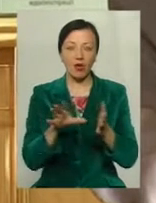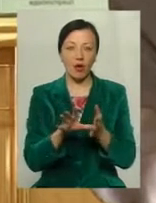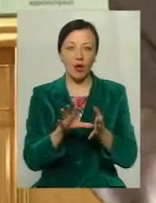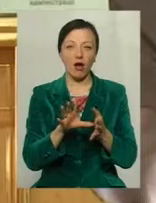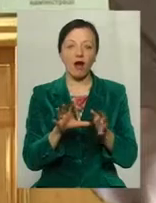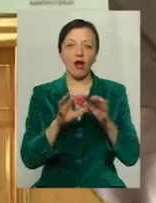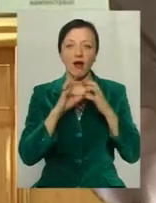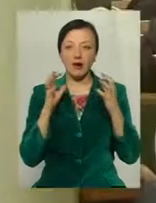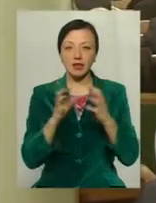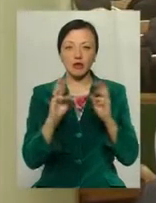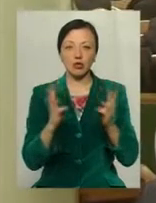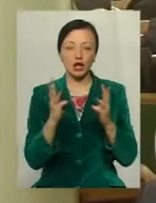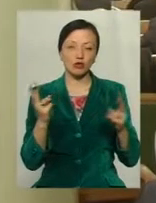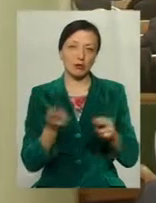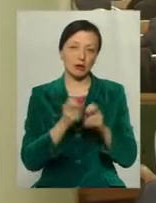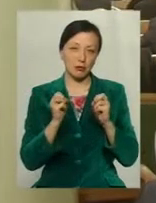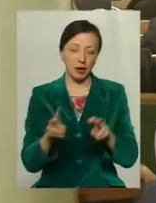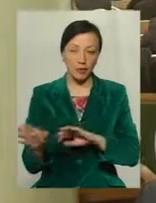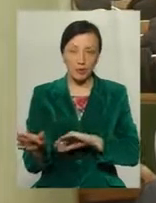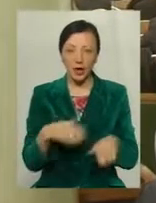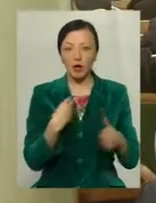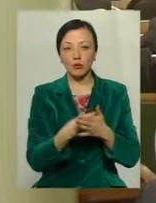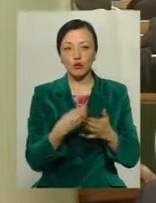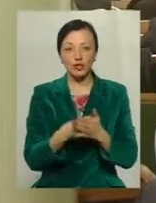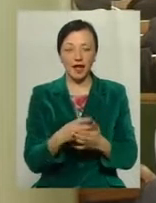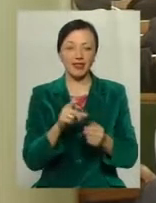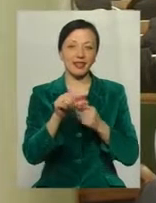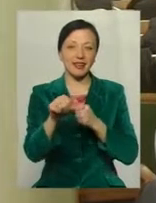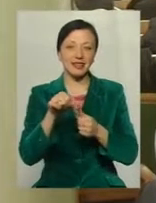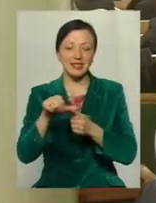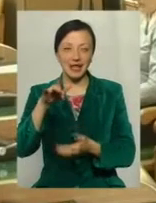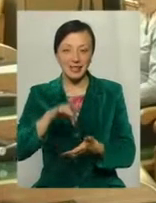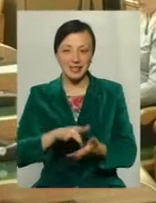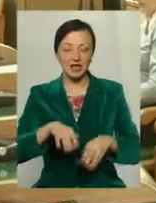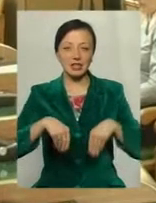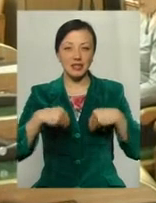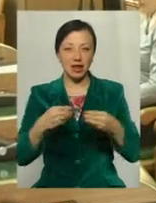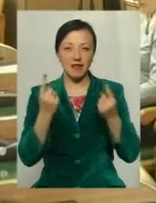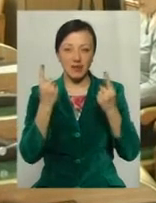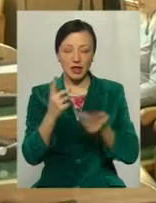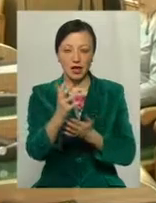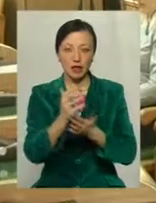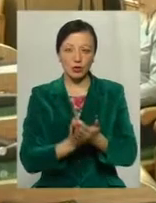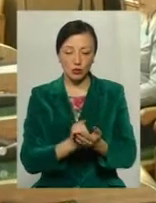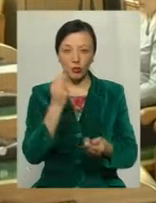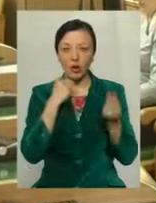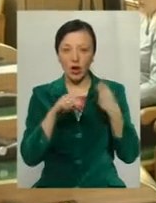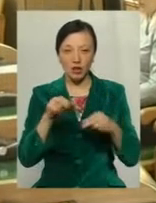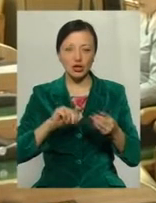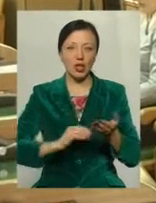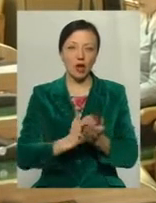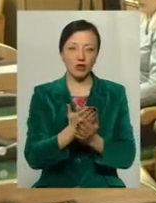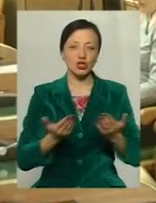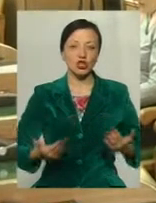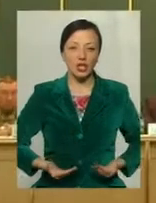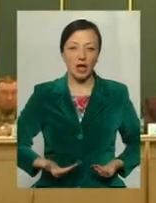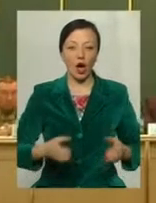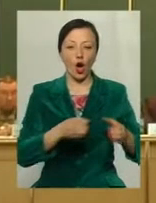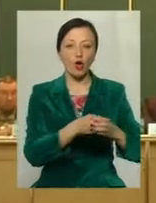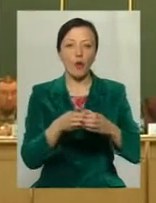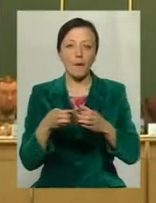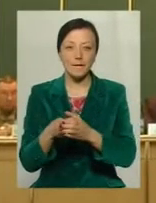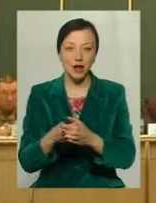обласний бюджет. За рахунок залишку коштів обласного бюджету в сумі 9,1 мільйона буде також проведено ряд заходів і робіт,